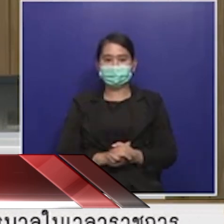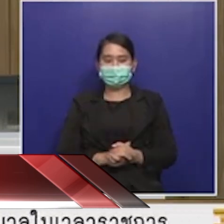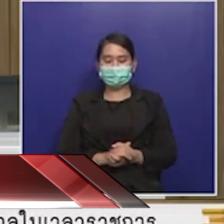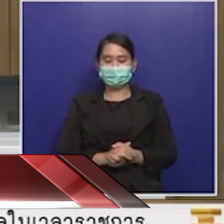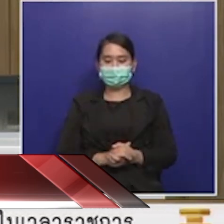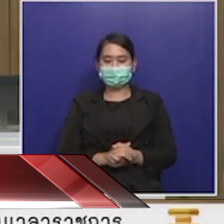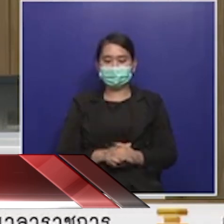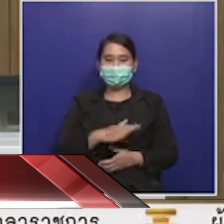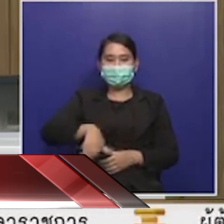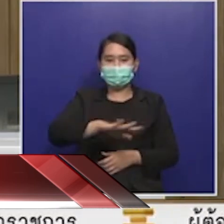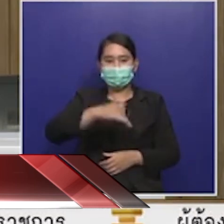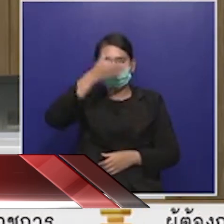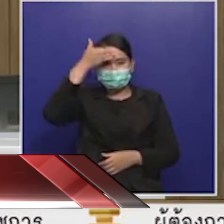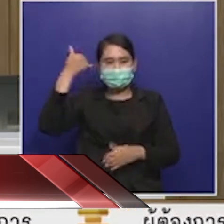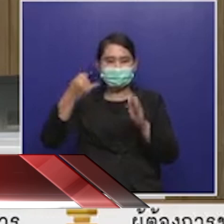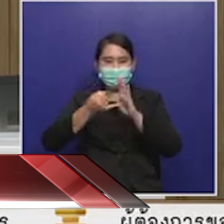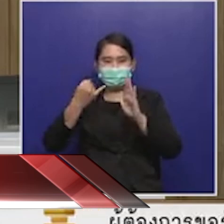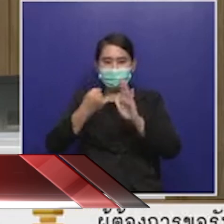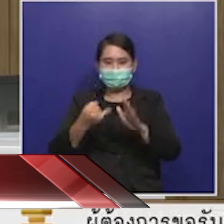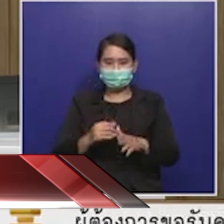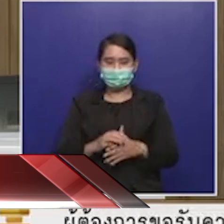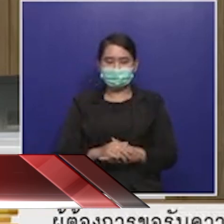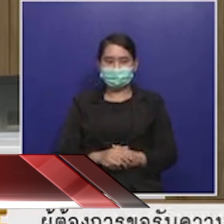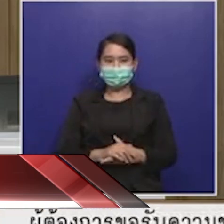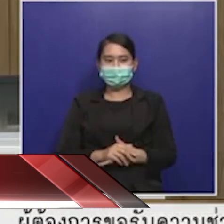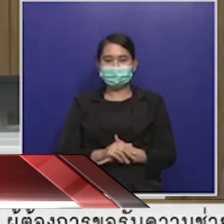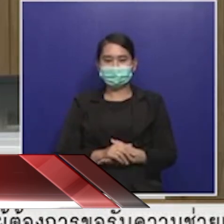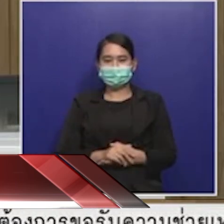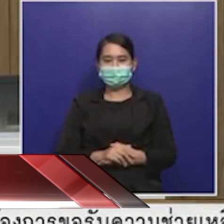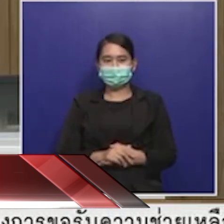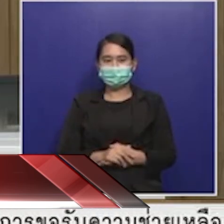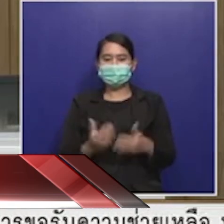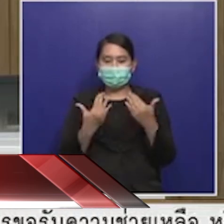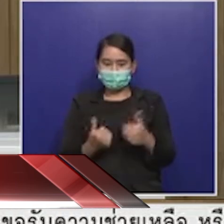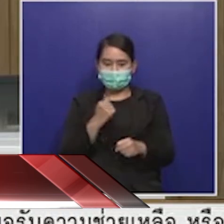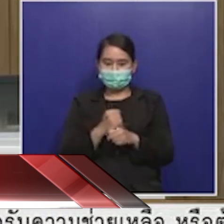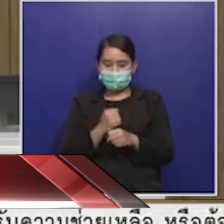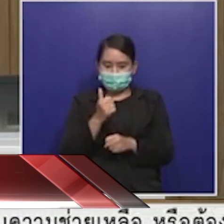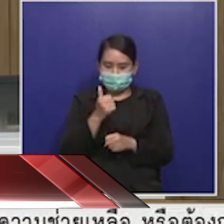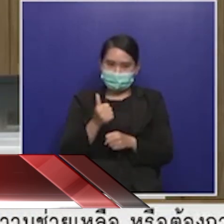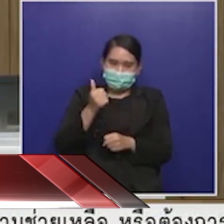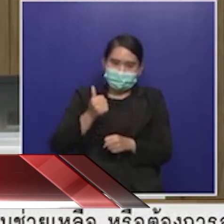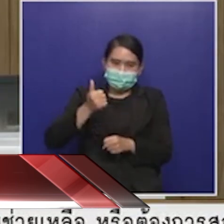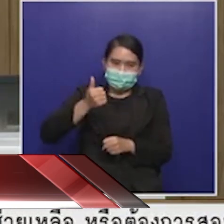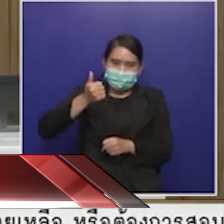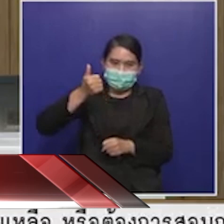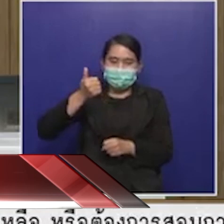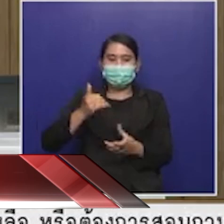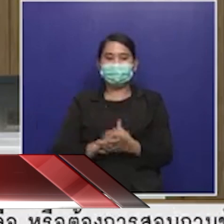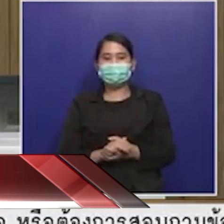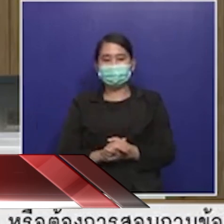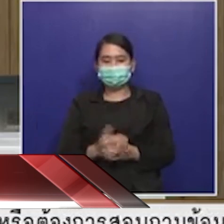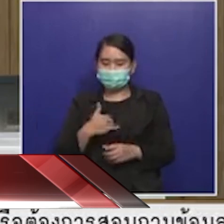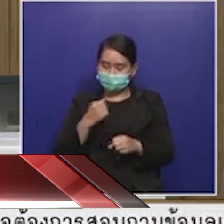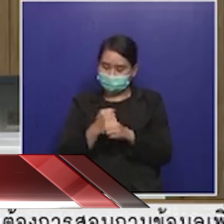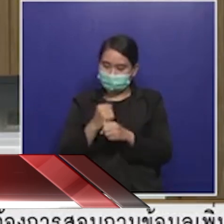เราทุกคนนั้นลืมได้หมดทุกเรื่องและแล้ววันนี้ก็ทำดีมากขึ้นไปอีกก็มีอีกผมต้อง